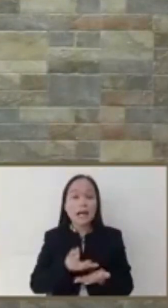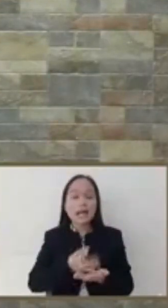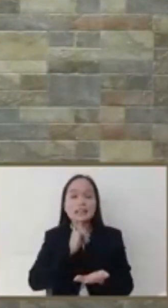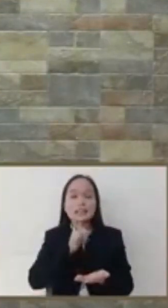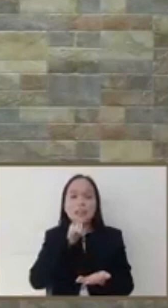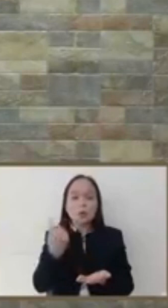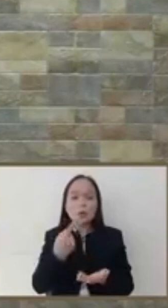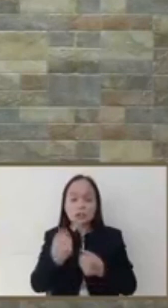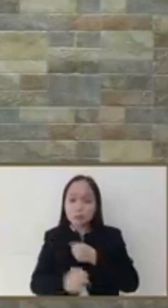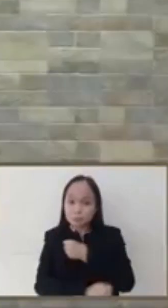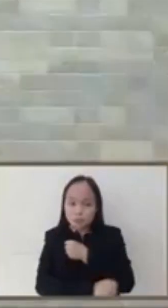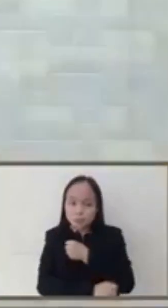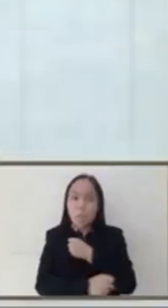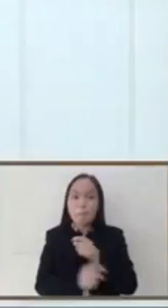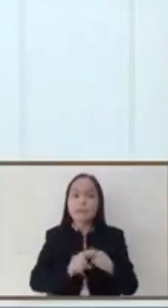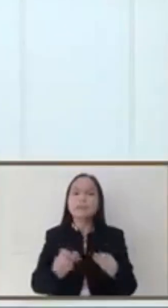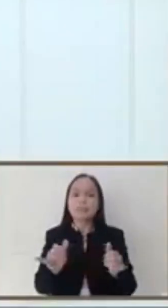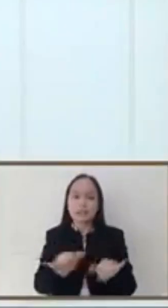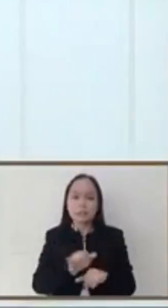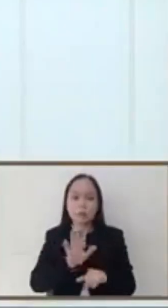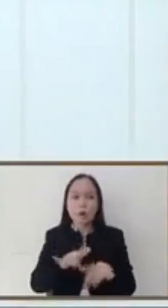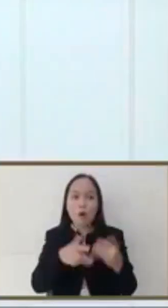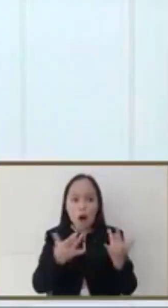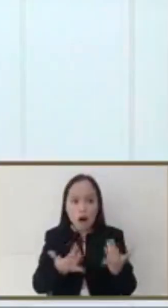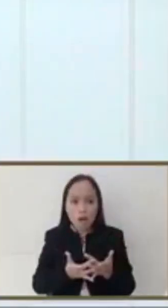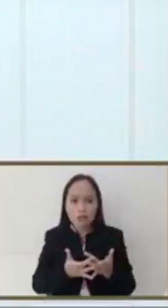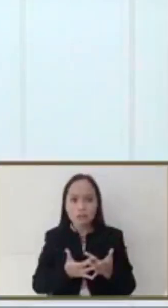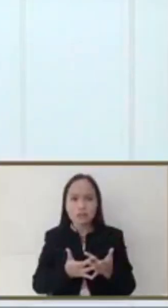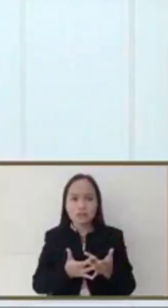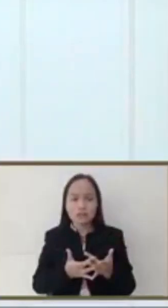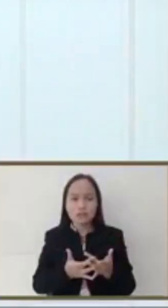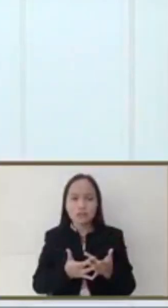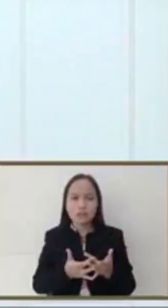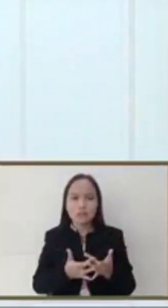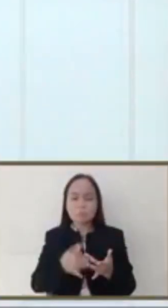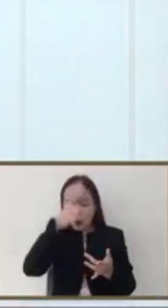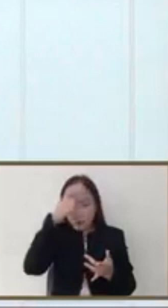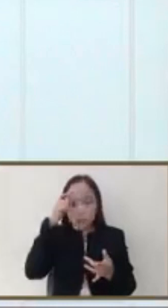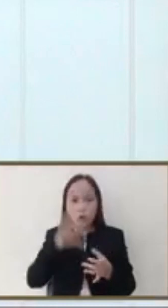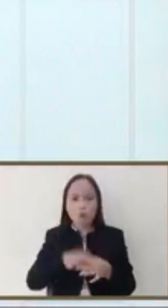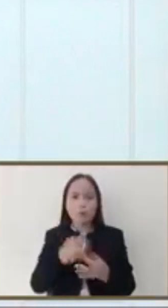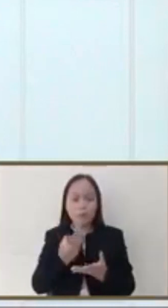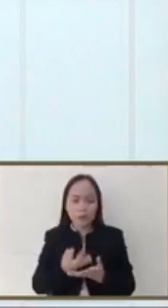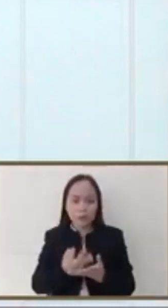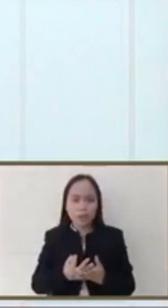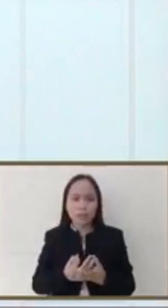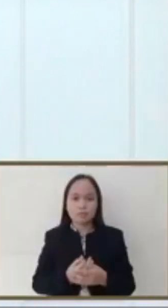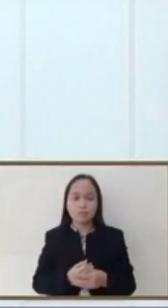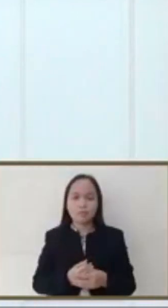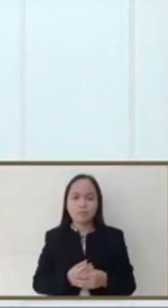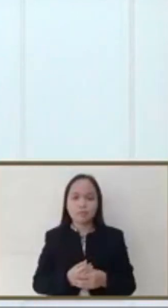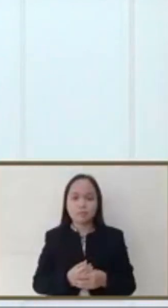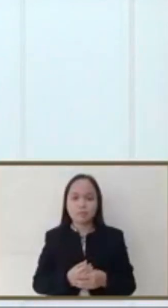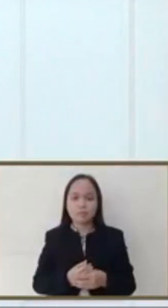nakukurap, kundi maging ang puso ko ay makukurap dahilan doon sa pera. Dahilan doon sa kayamanan na kung saan